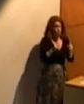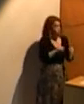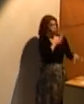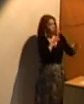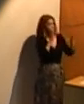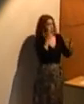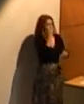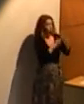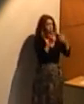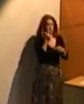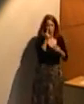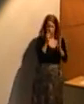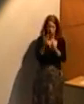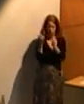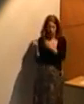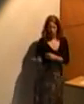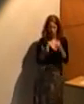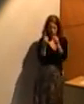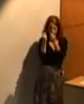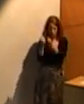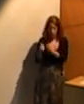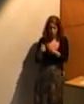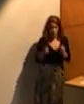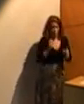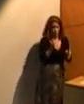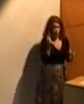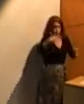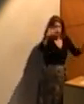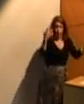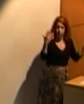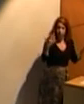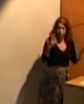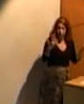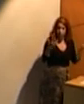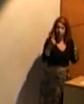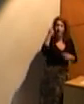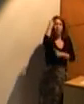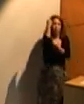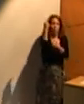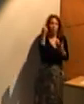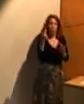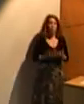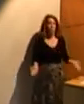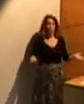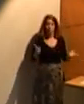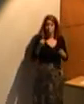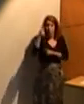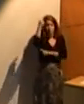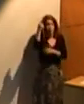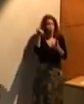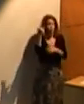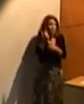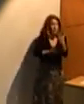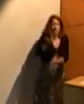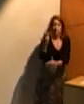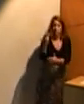l'intelligence uniquement calcul est compté on voit bien que c'est pas si simple on revient qui d'intelligence artistique une